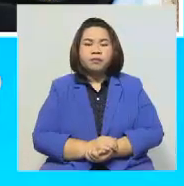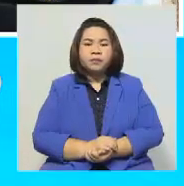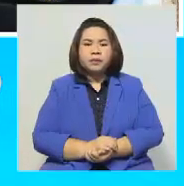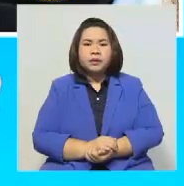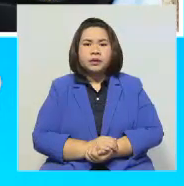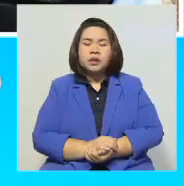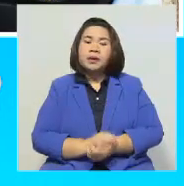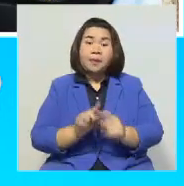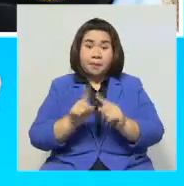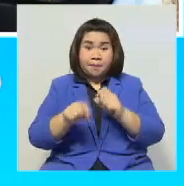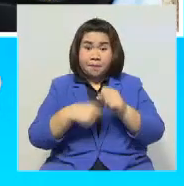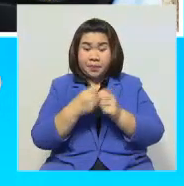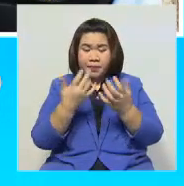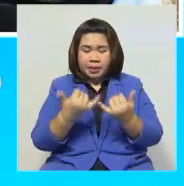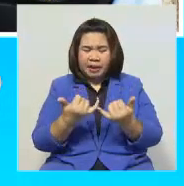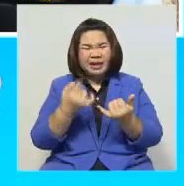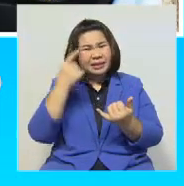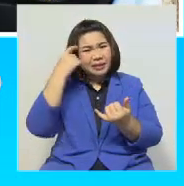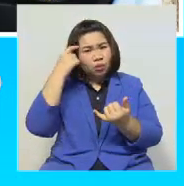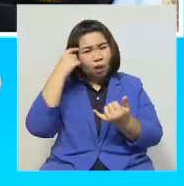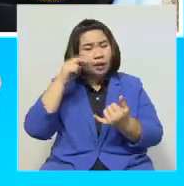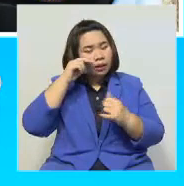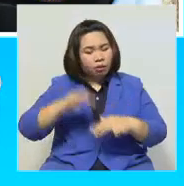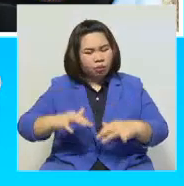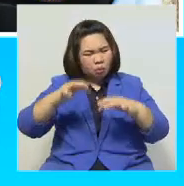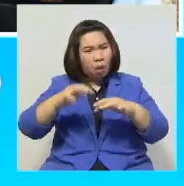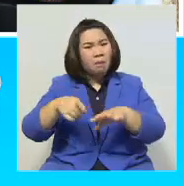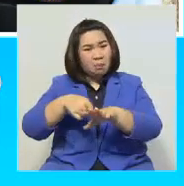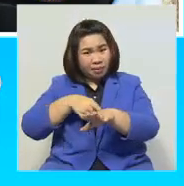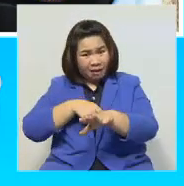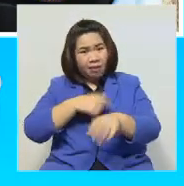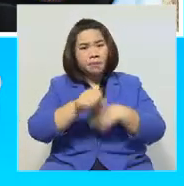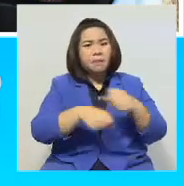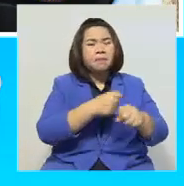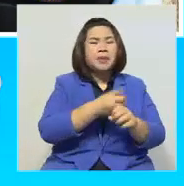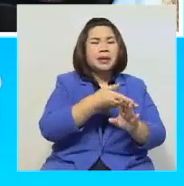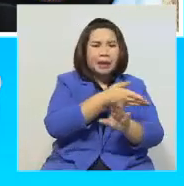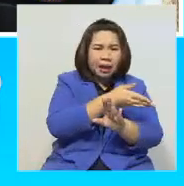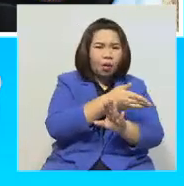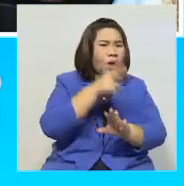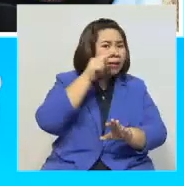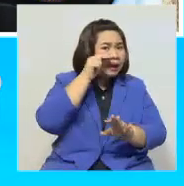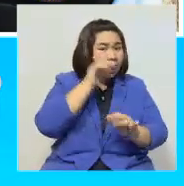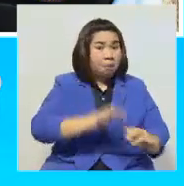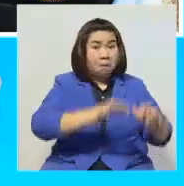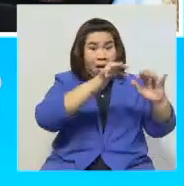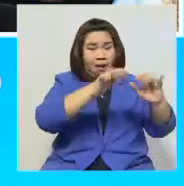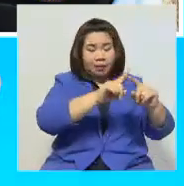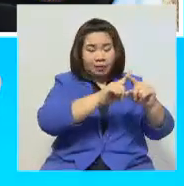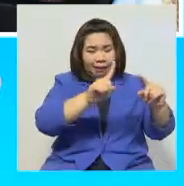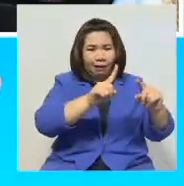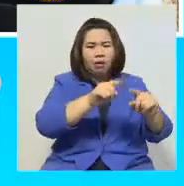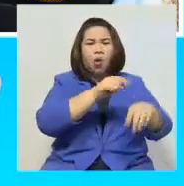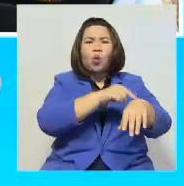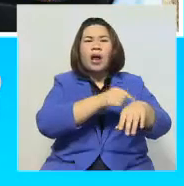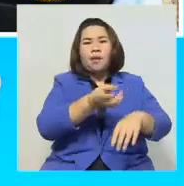น้อยกว่าปีที่แล้วแต่ระยะเวลาเนี่ยมันนานกว่าน ะครับเพราะฉะนั้นตอนนี้พื้นที่อย่างในอำเ